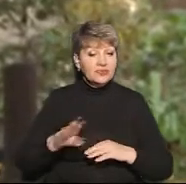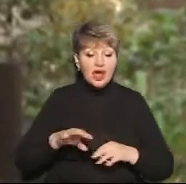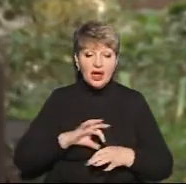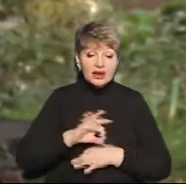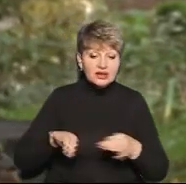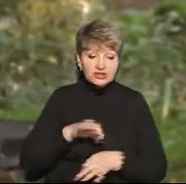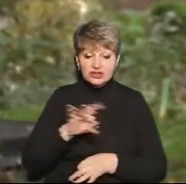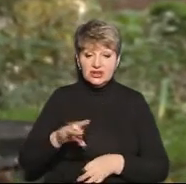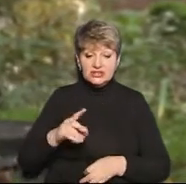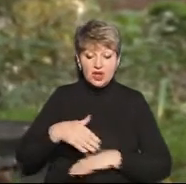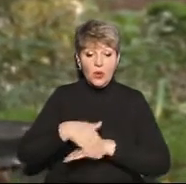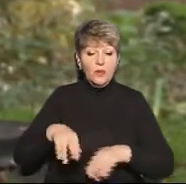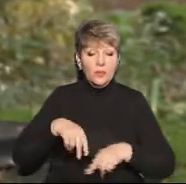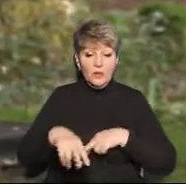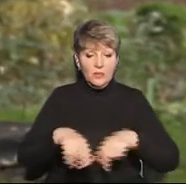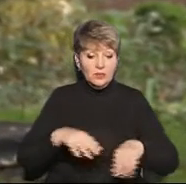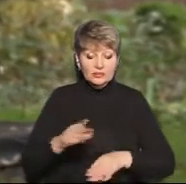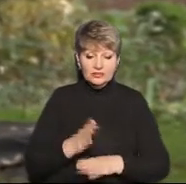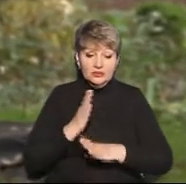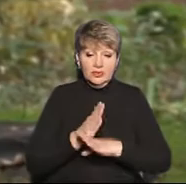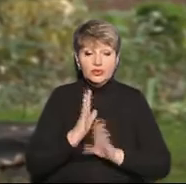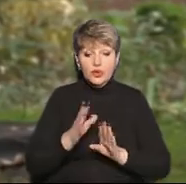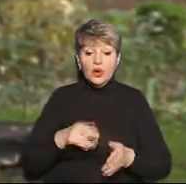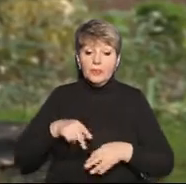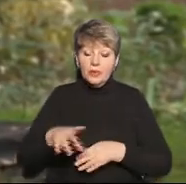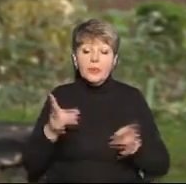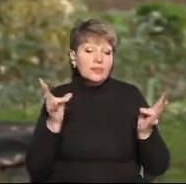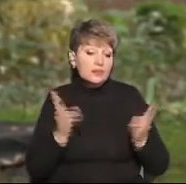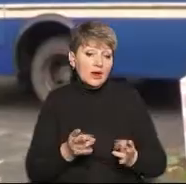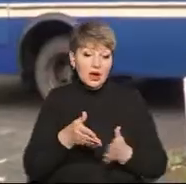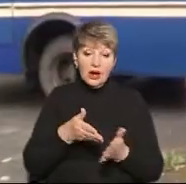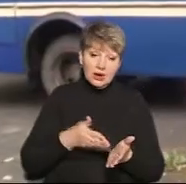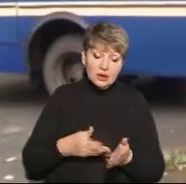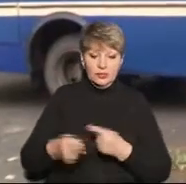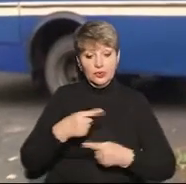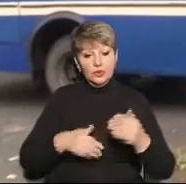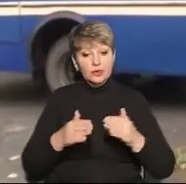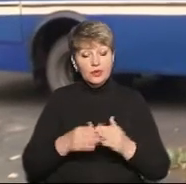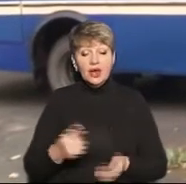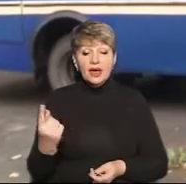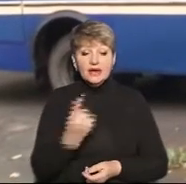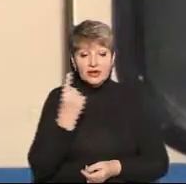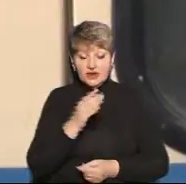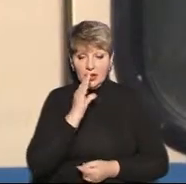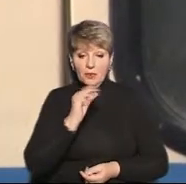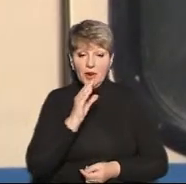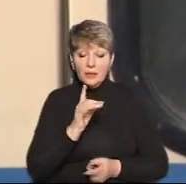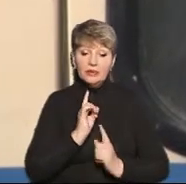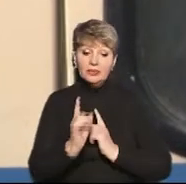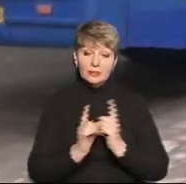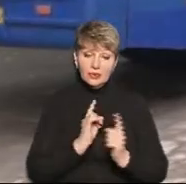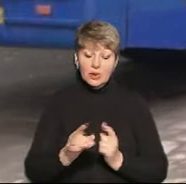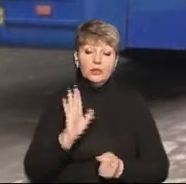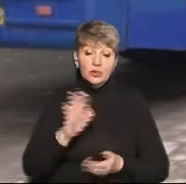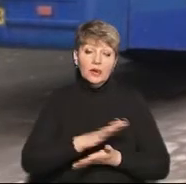лишній раз на двір, а тільки по потребі взяти ось хліба і йти додому. Єдина маршрутка, що їздить містом, курсуватиме і